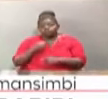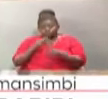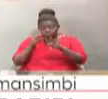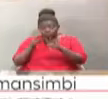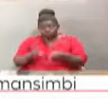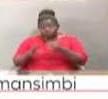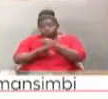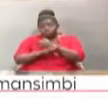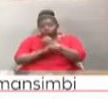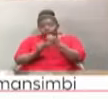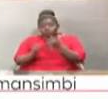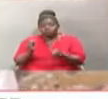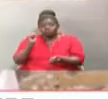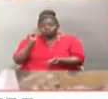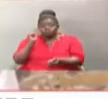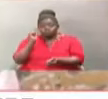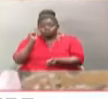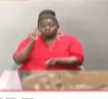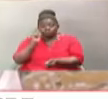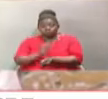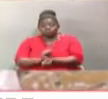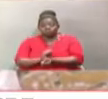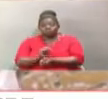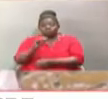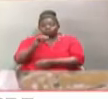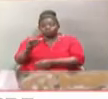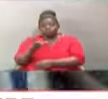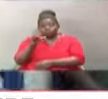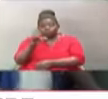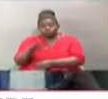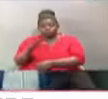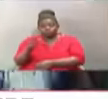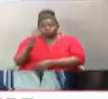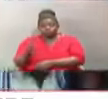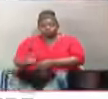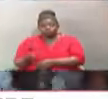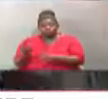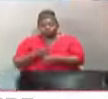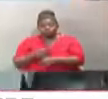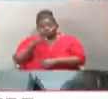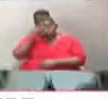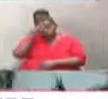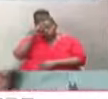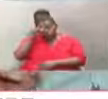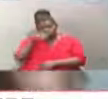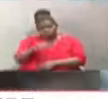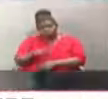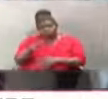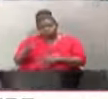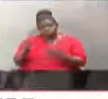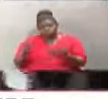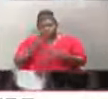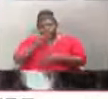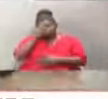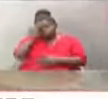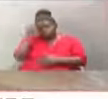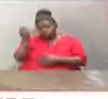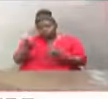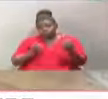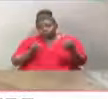ababbi tujja kuba malamu mu kitundu kino. Ate okuva ku kyalo ya Kyenshama embalala